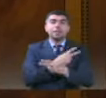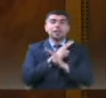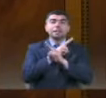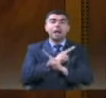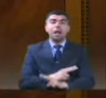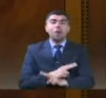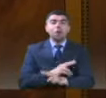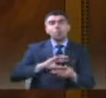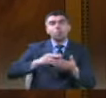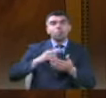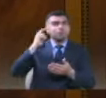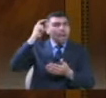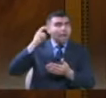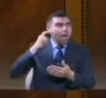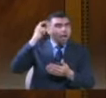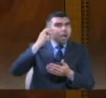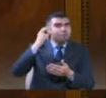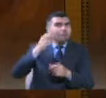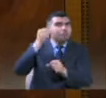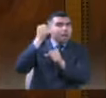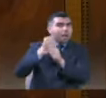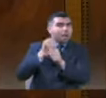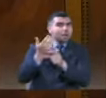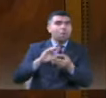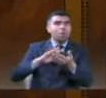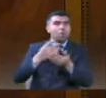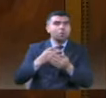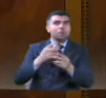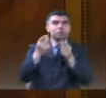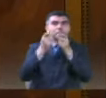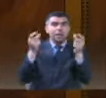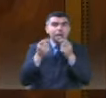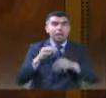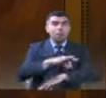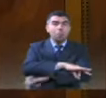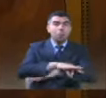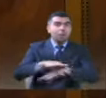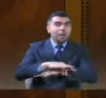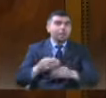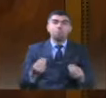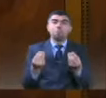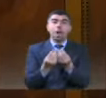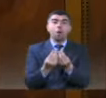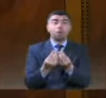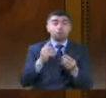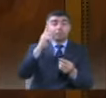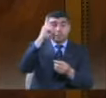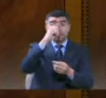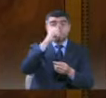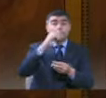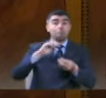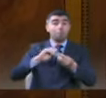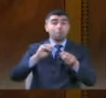المغاربة للعاملين سواء في القطاع العام أو الخاص، لكن معالجته يجب أن تتم في